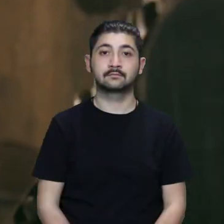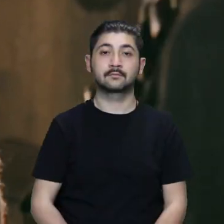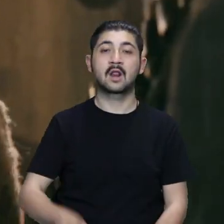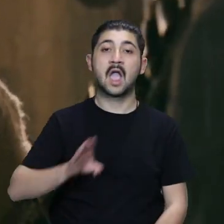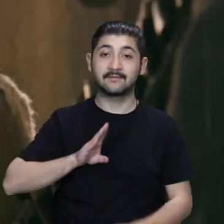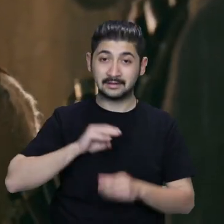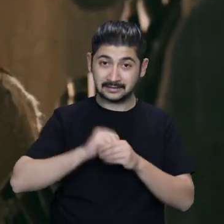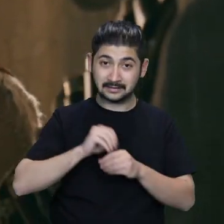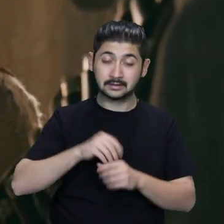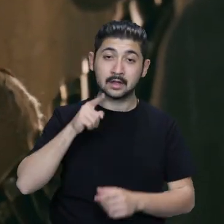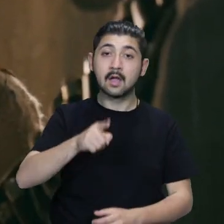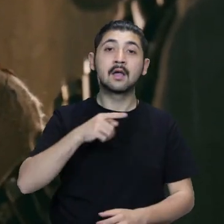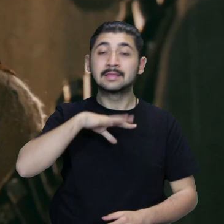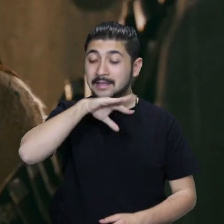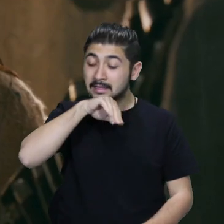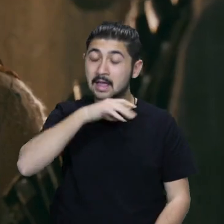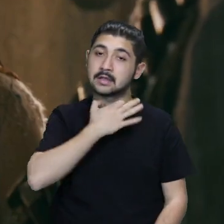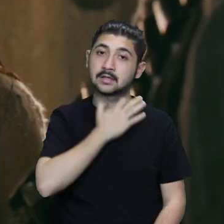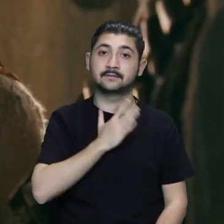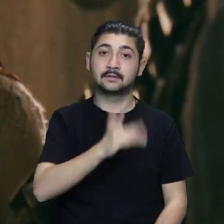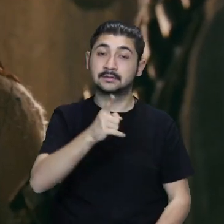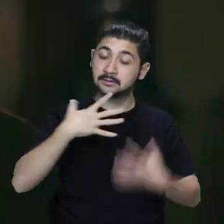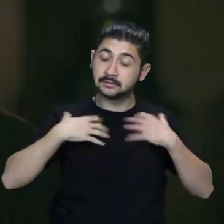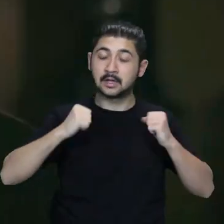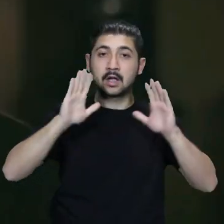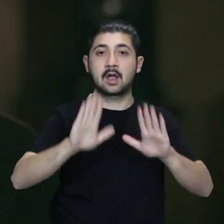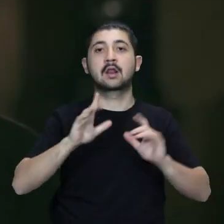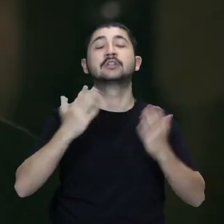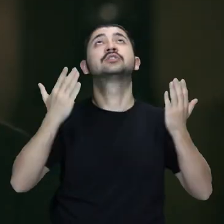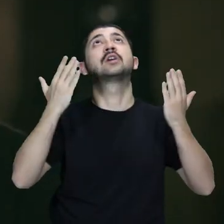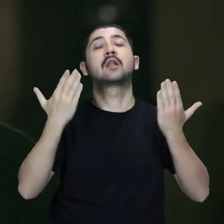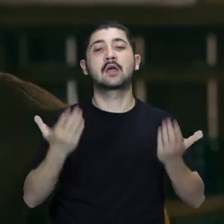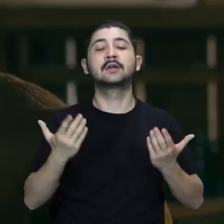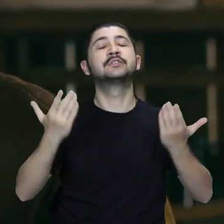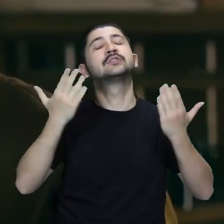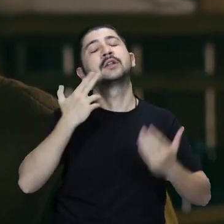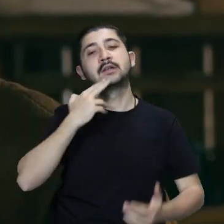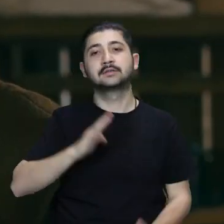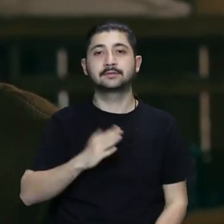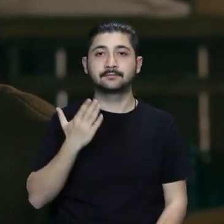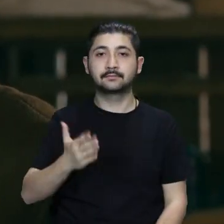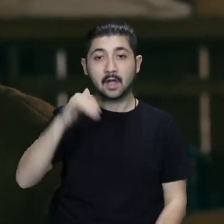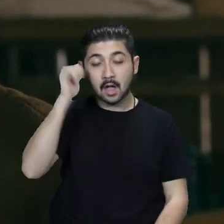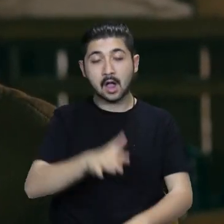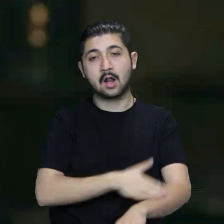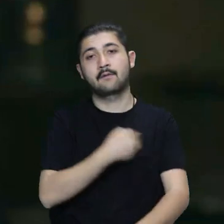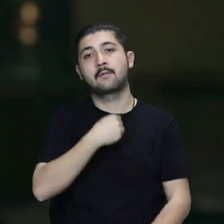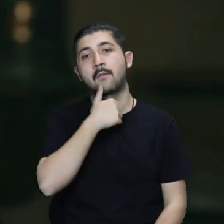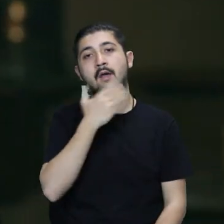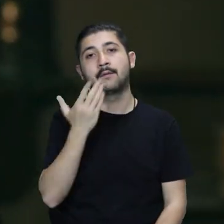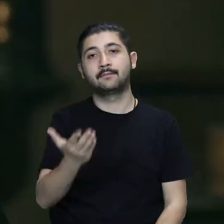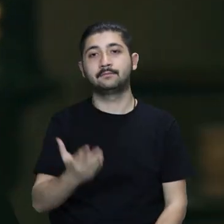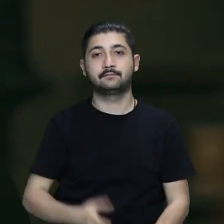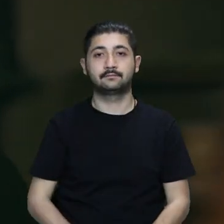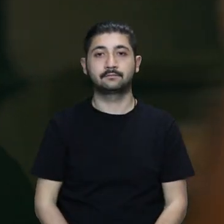Evlatlarımızın da ataya ihtiyacı var Hüsrev baba. Sen de sağ kal inşallah. İnşallah kızım. Hakkını helal et babam.